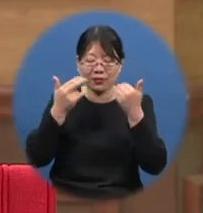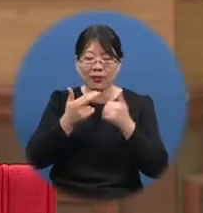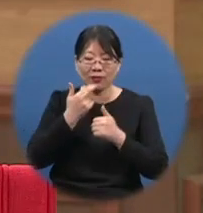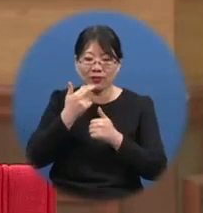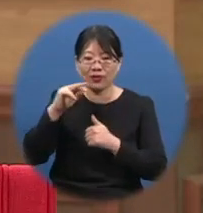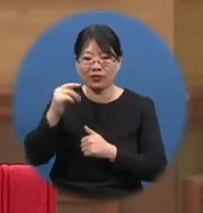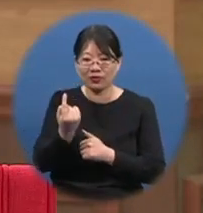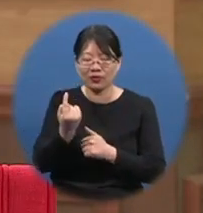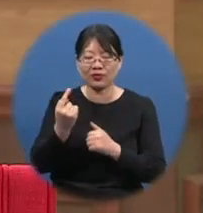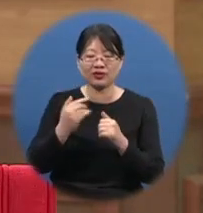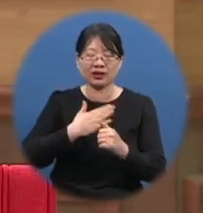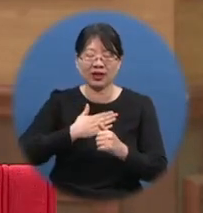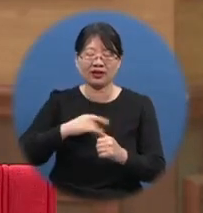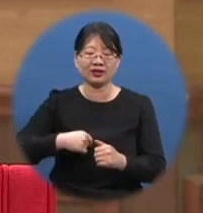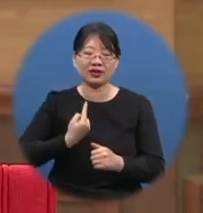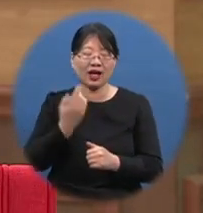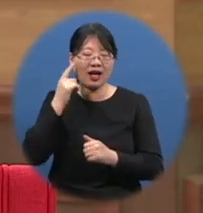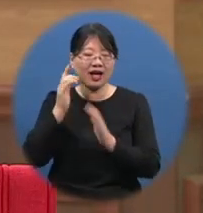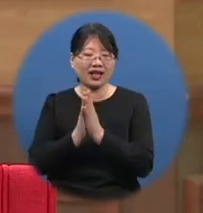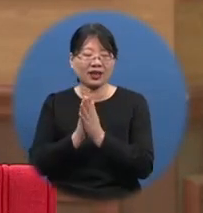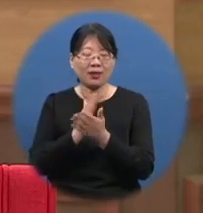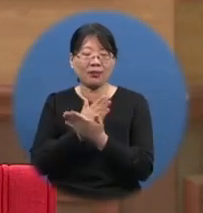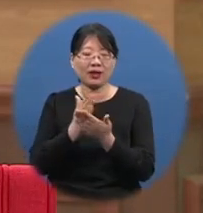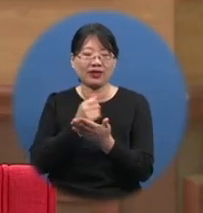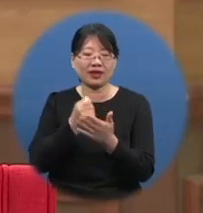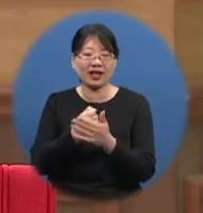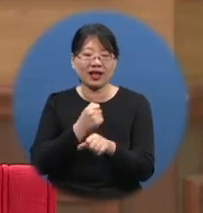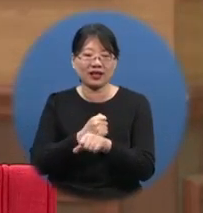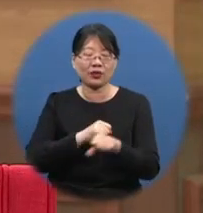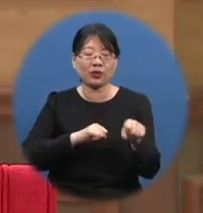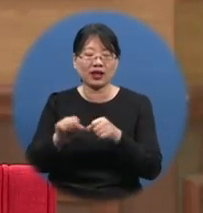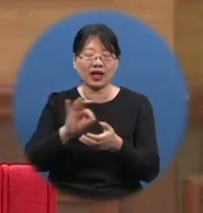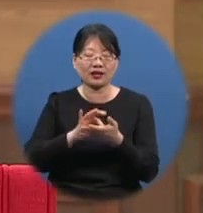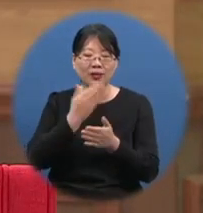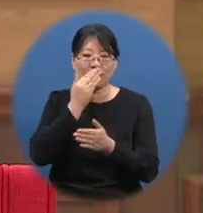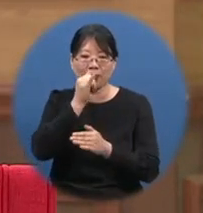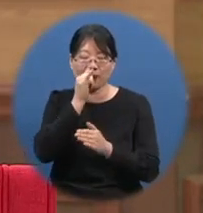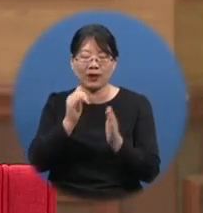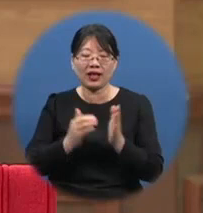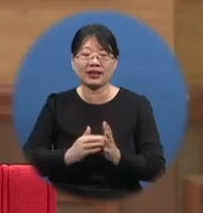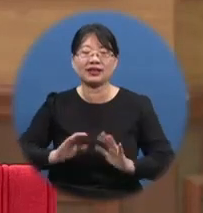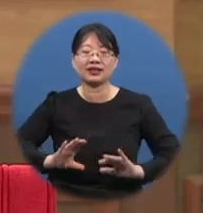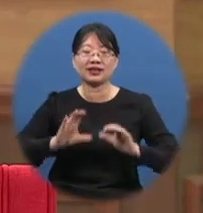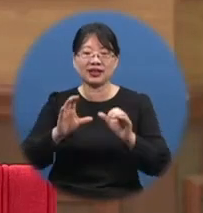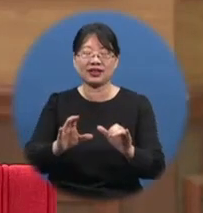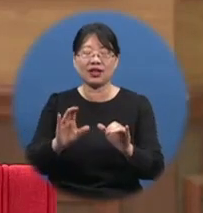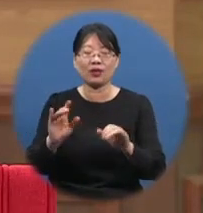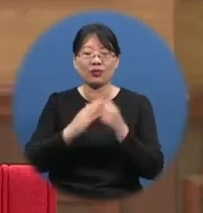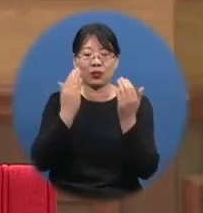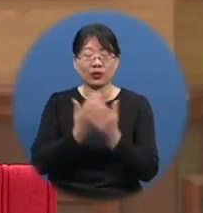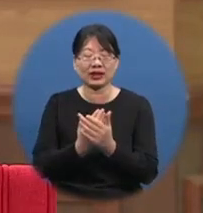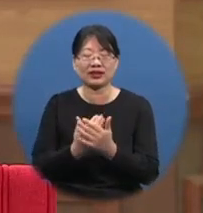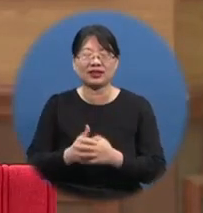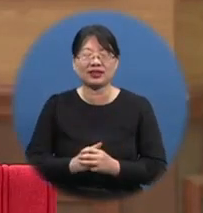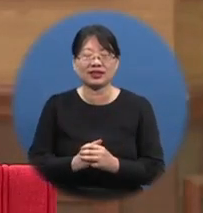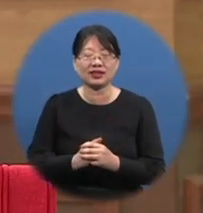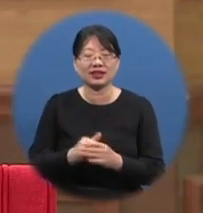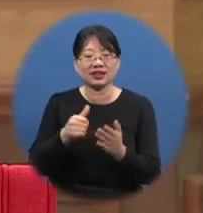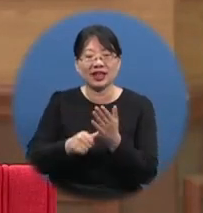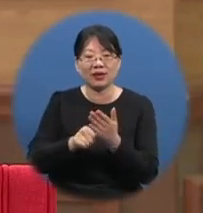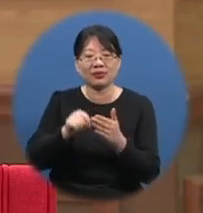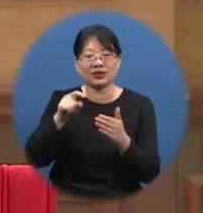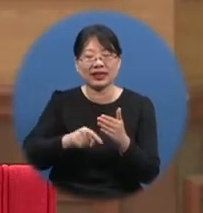네. 자기들이 스스로 알아서 판단하고 작동하고 하는 세상. 그러니까 모든